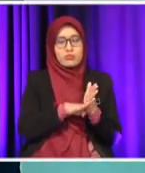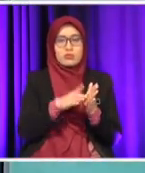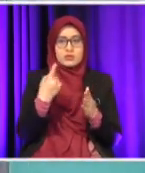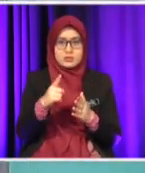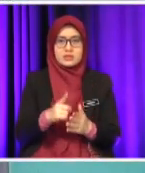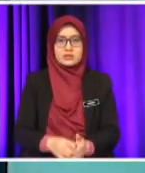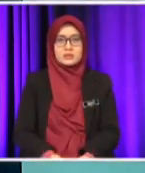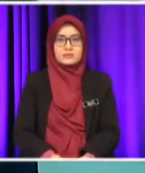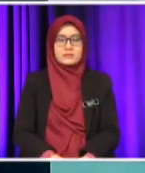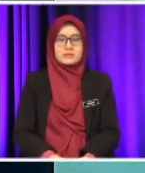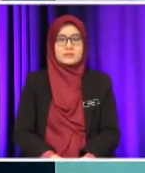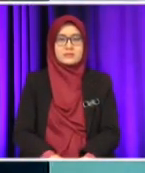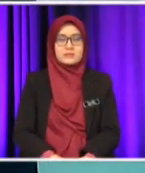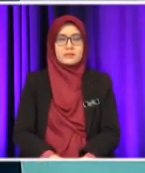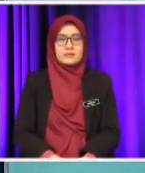nilai komisioner